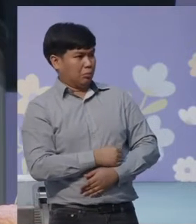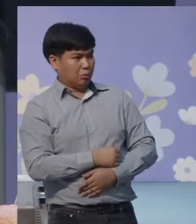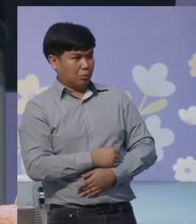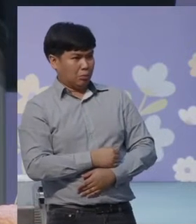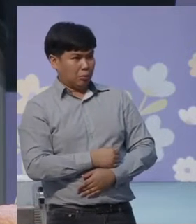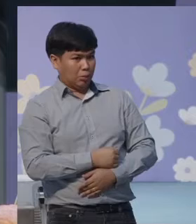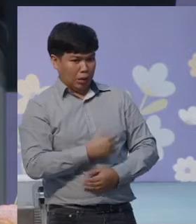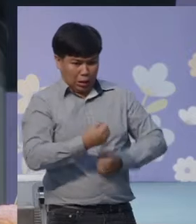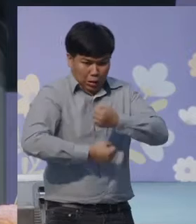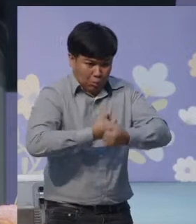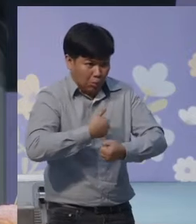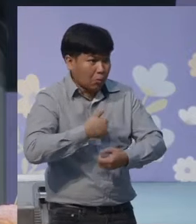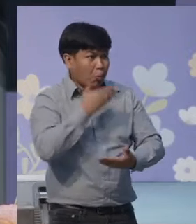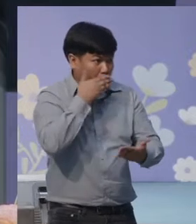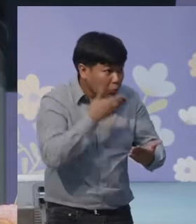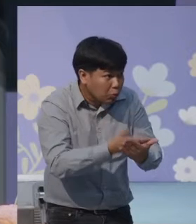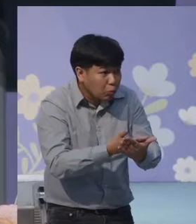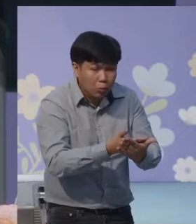Mabuti yan.